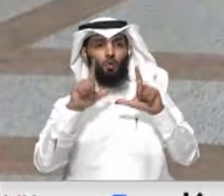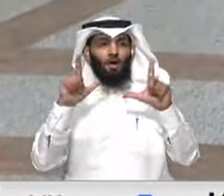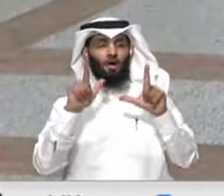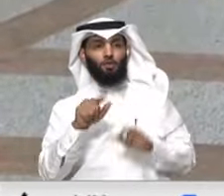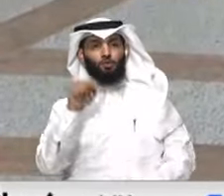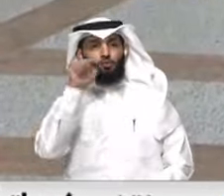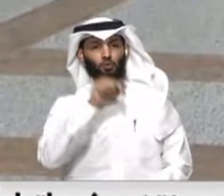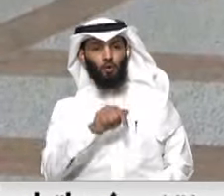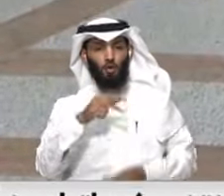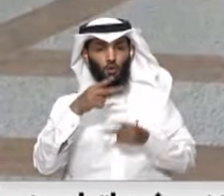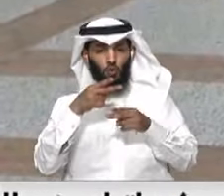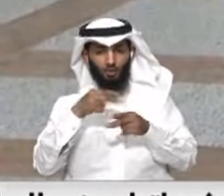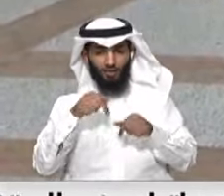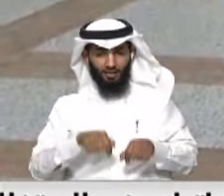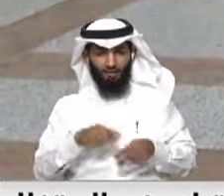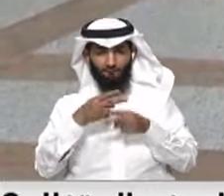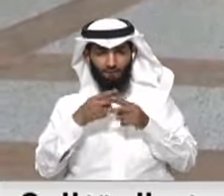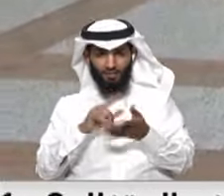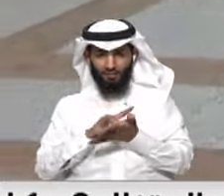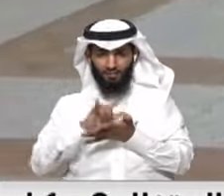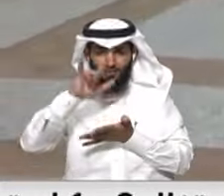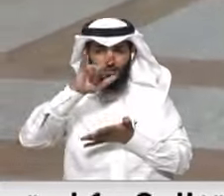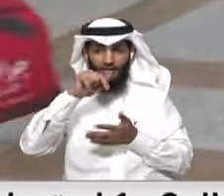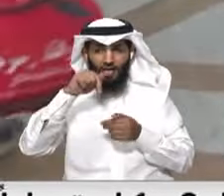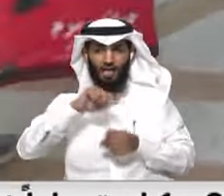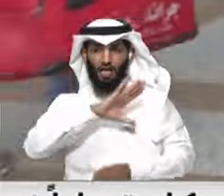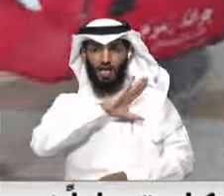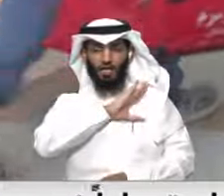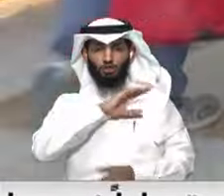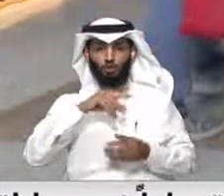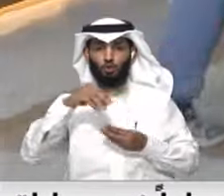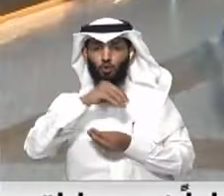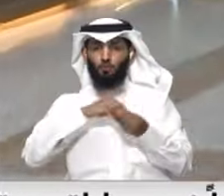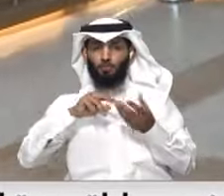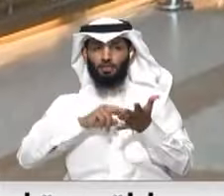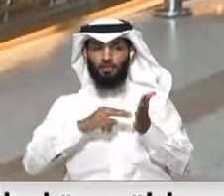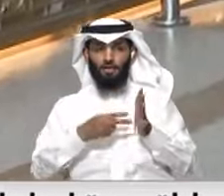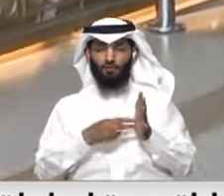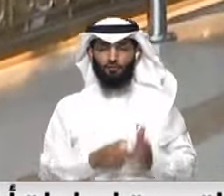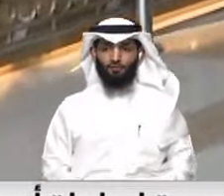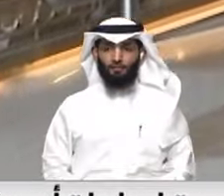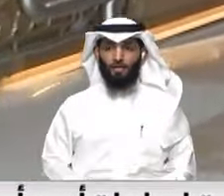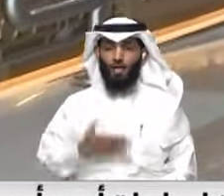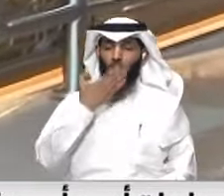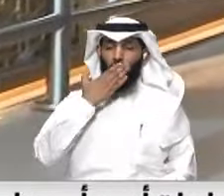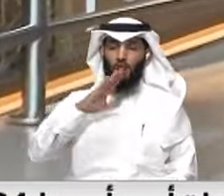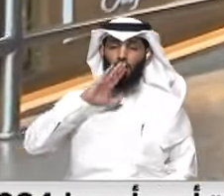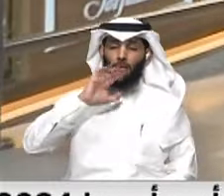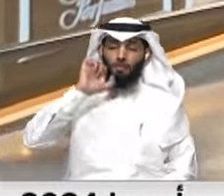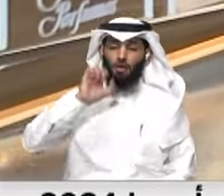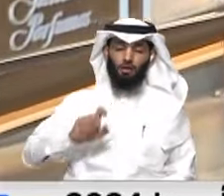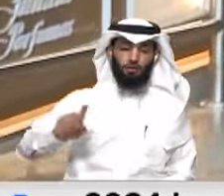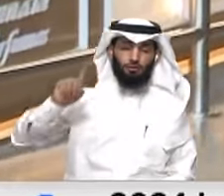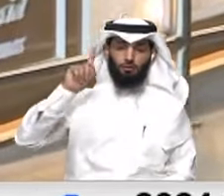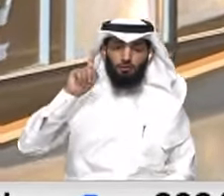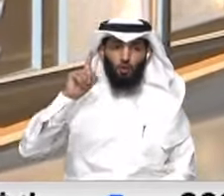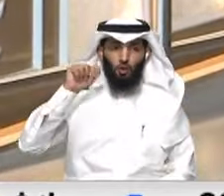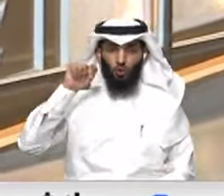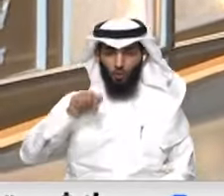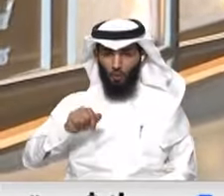الحج بالنسبة لهذا الموسم. مساك الله بالنور مع مشاهدينا الكرام. لله الحمد، احنا وفق الجداول والمعطيات